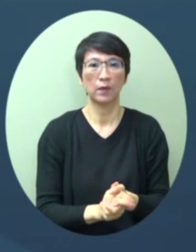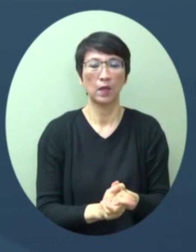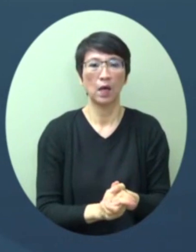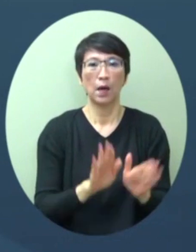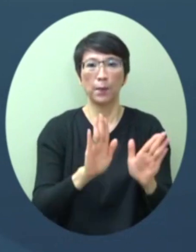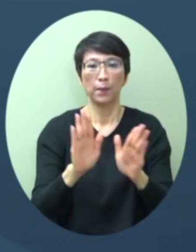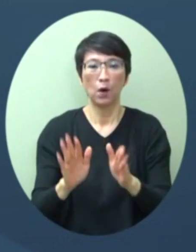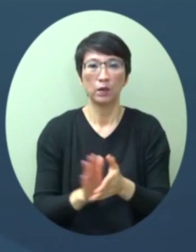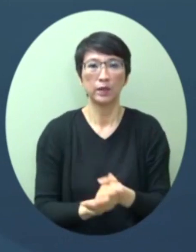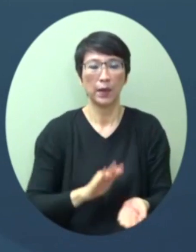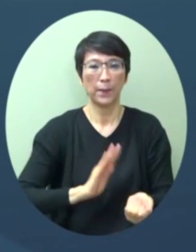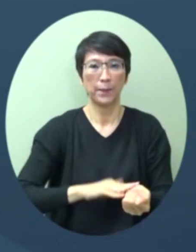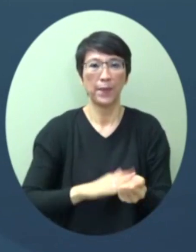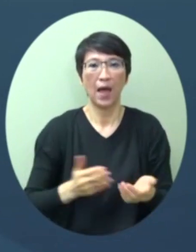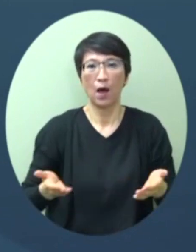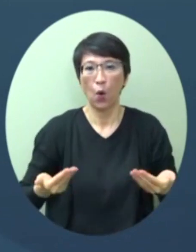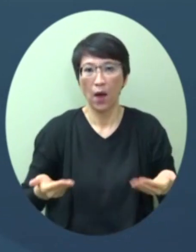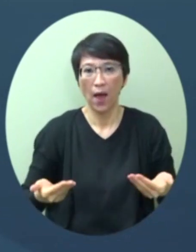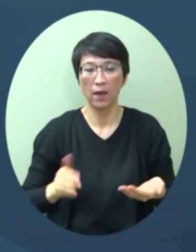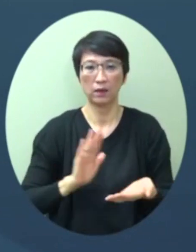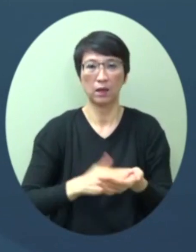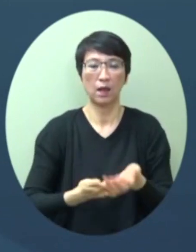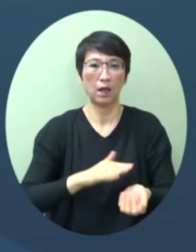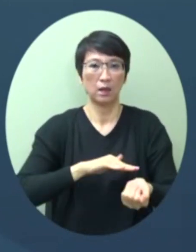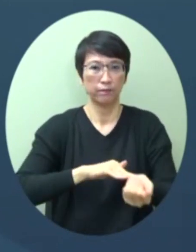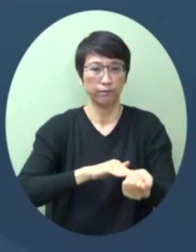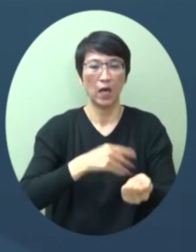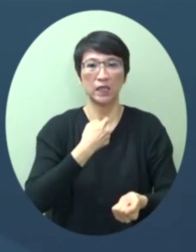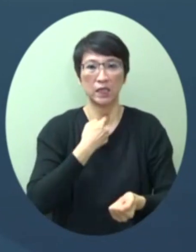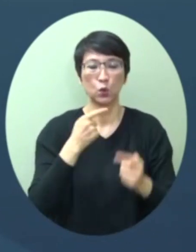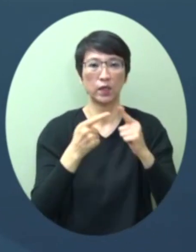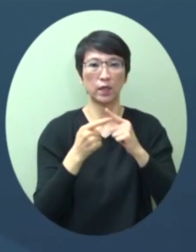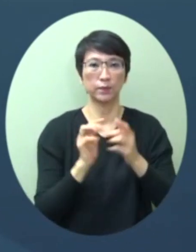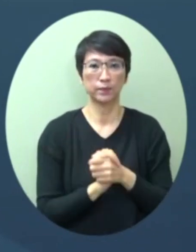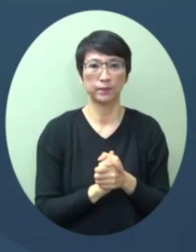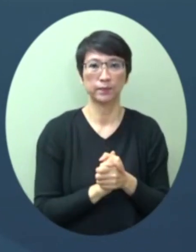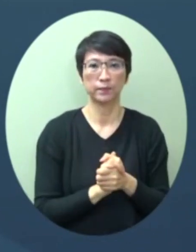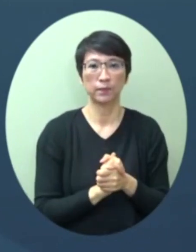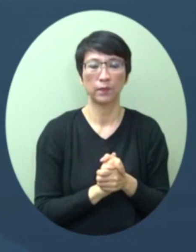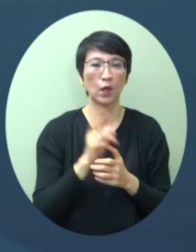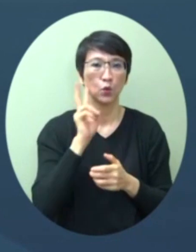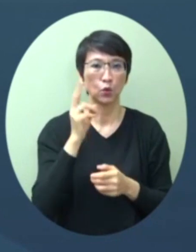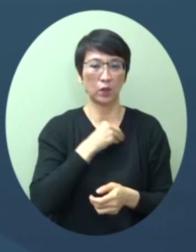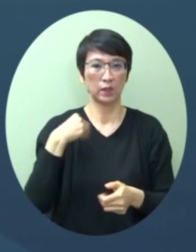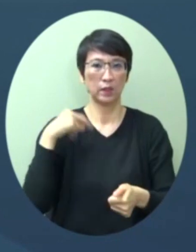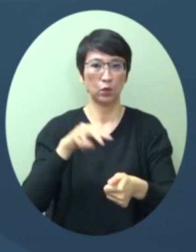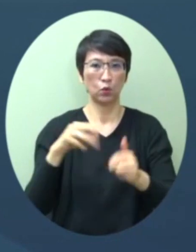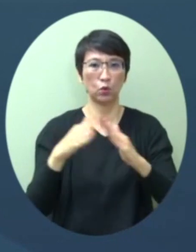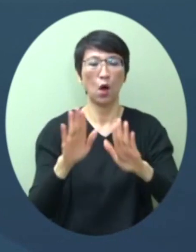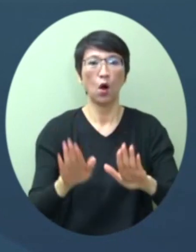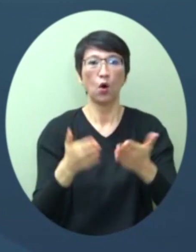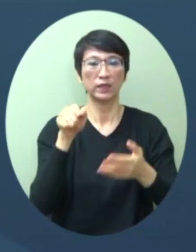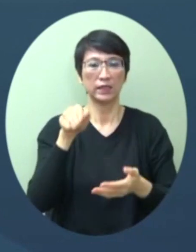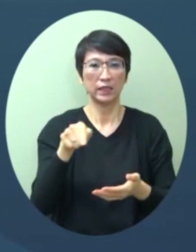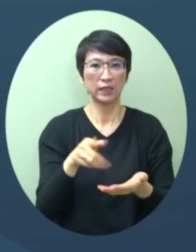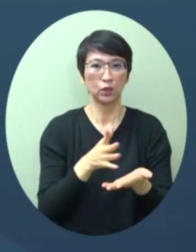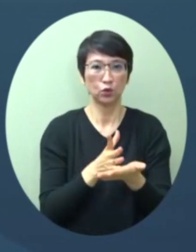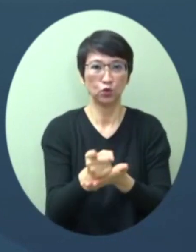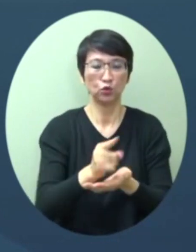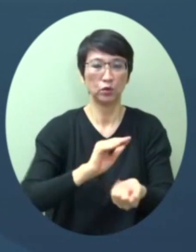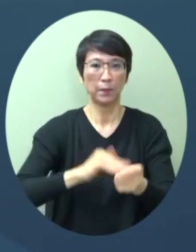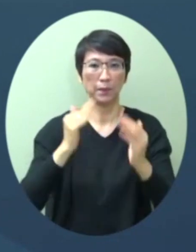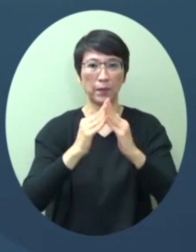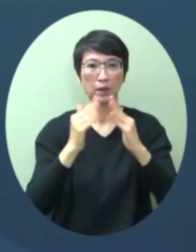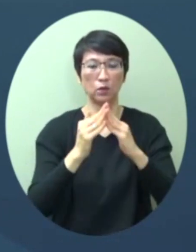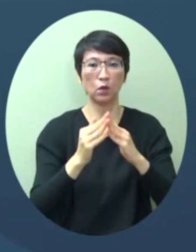较轻微但是需要接受治疗的人士那为了确保如果医管局啟动这些指定诊所的